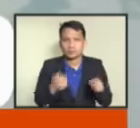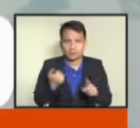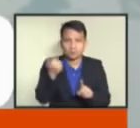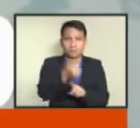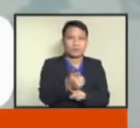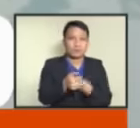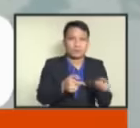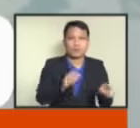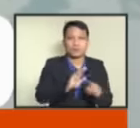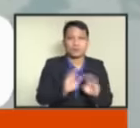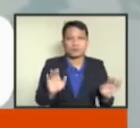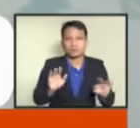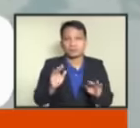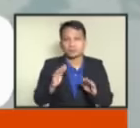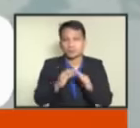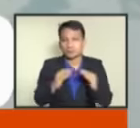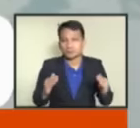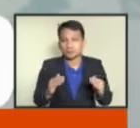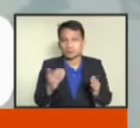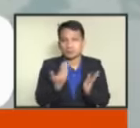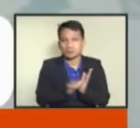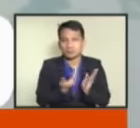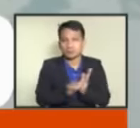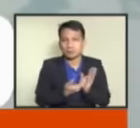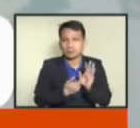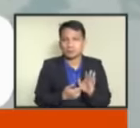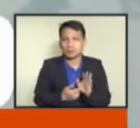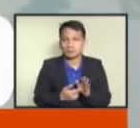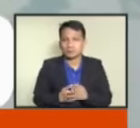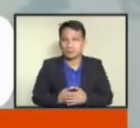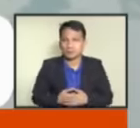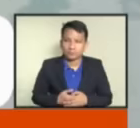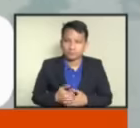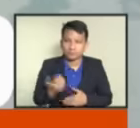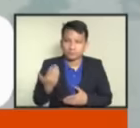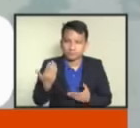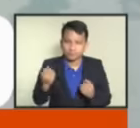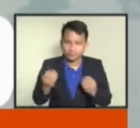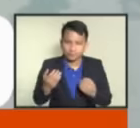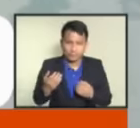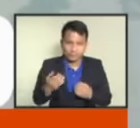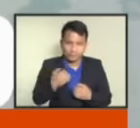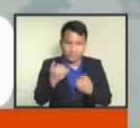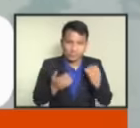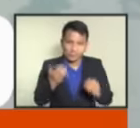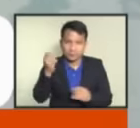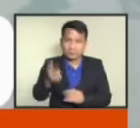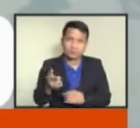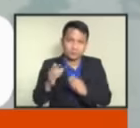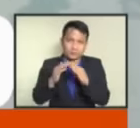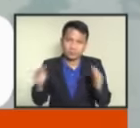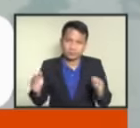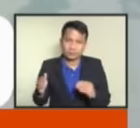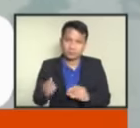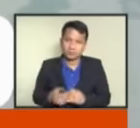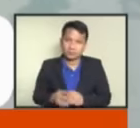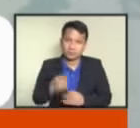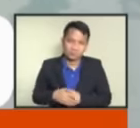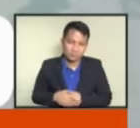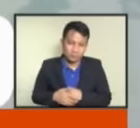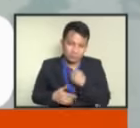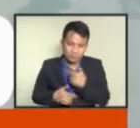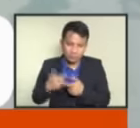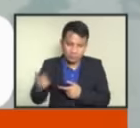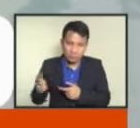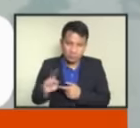sinugod mo siya sa kanyang tirahan. Si sir, may mga ebidensya po ako, marami po akong ebidensya. Okay, sige. So, nag-iskandalo ka, pinunta mo sa kinaroonan. Hindi po sir, kinausap ko lang po